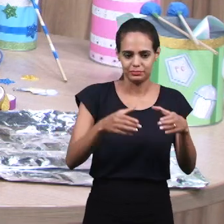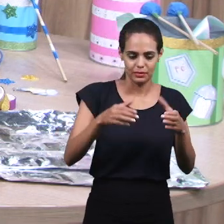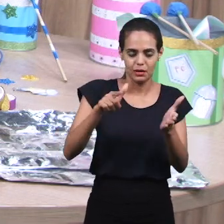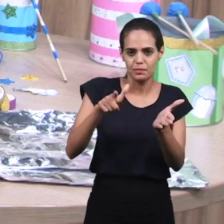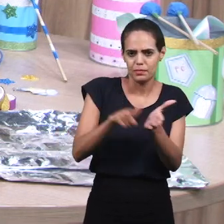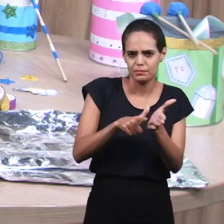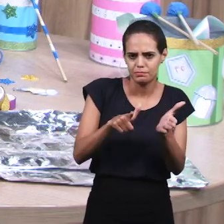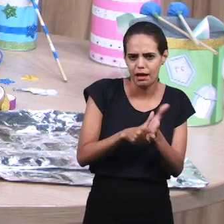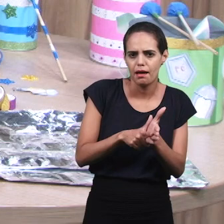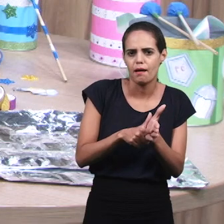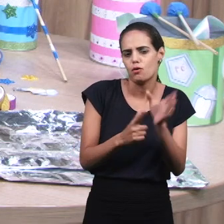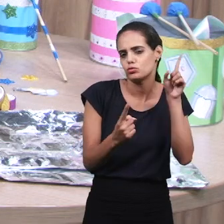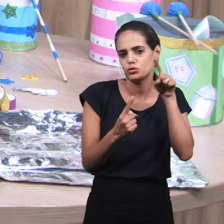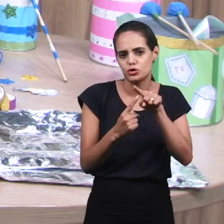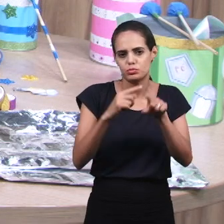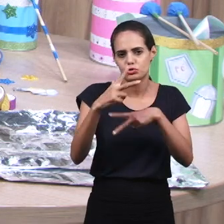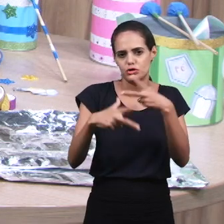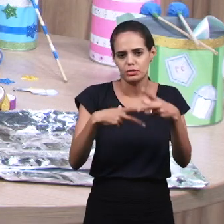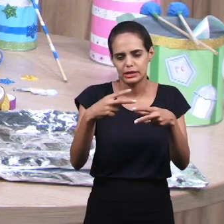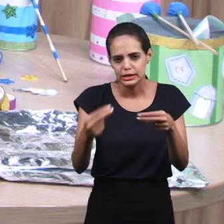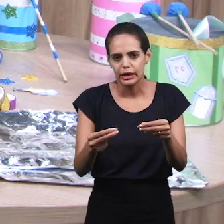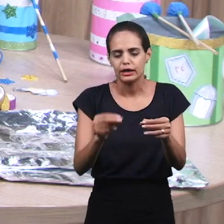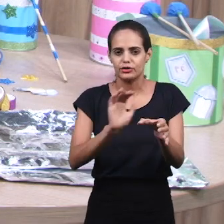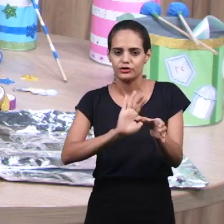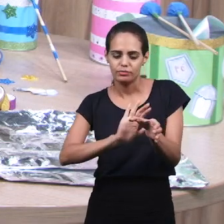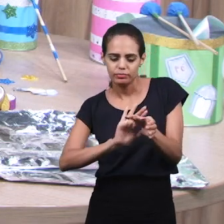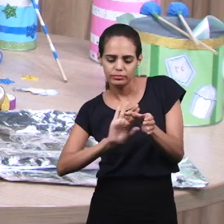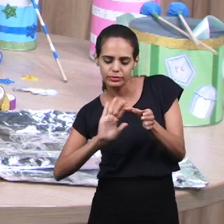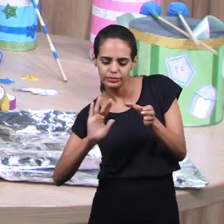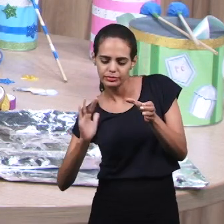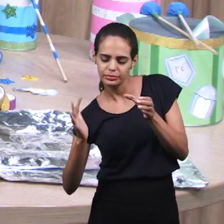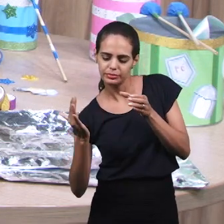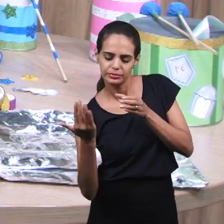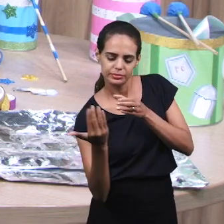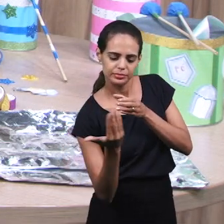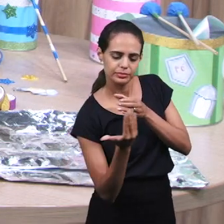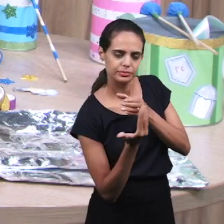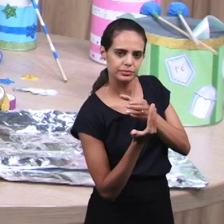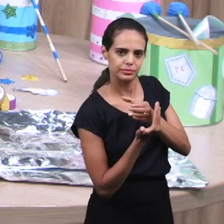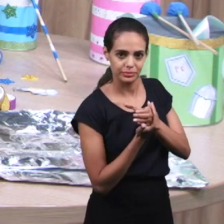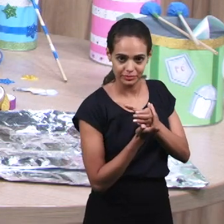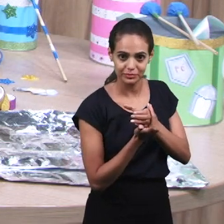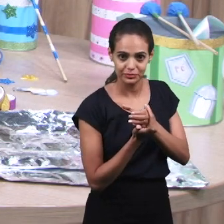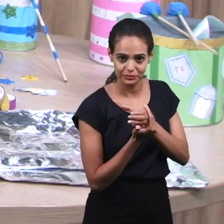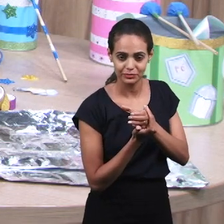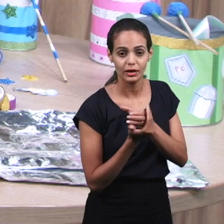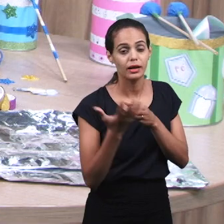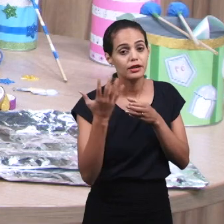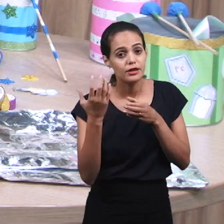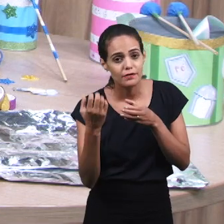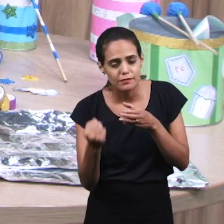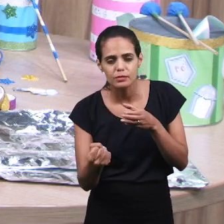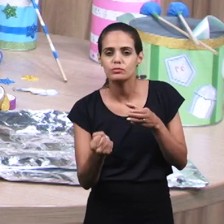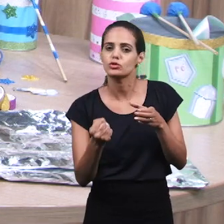un papier. Ça peut être un papier de cadeau autour de...